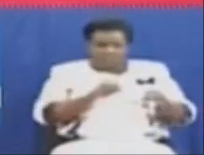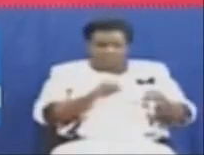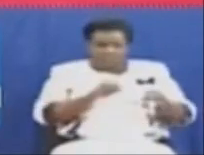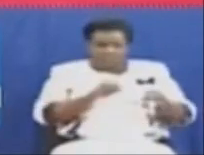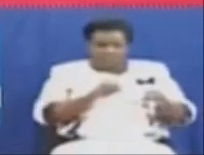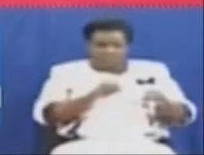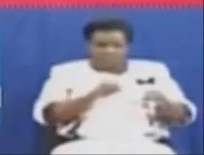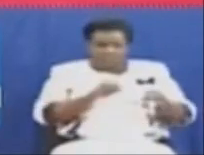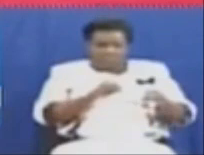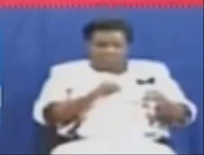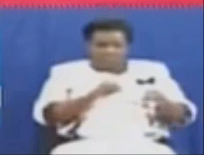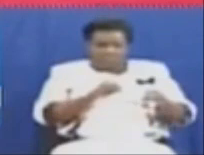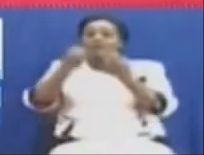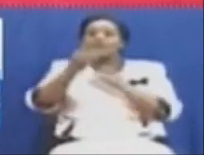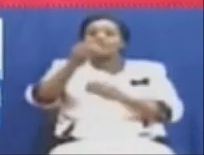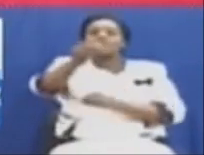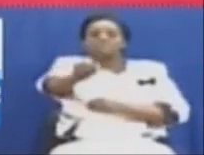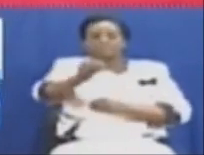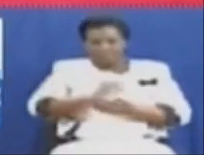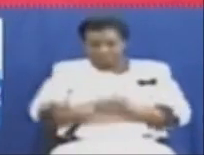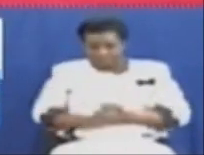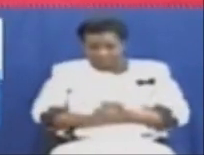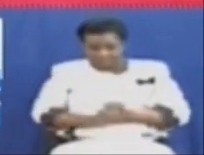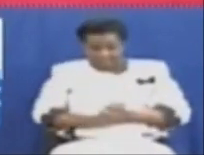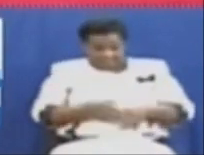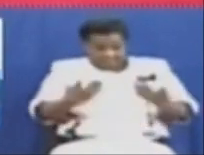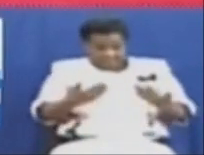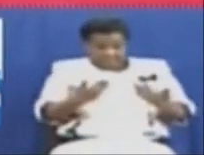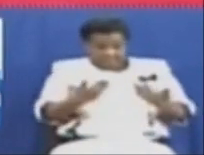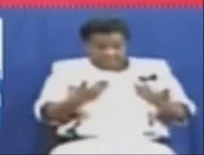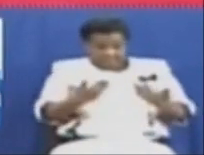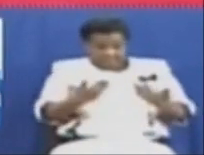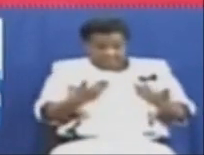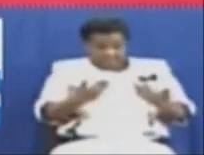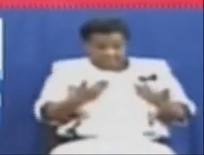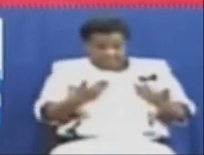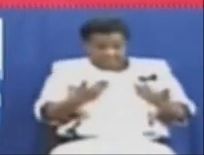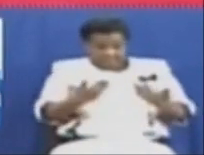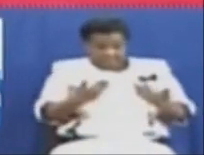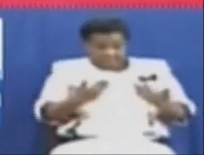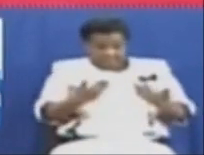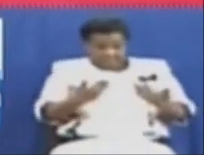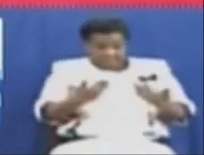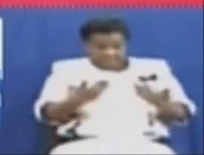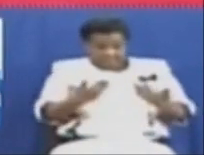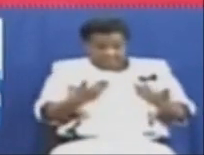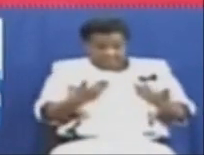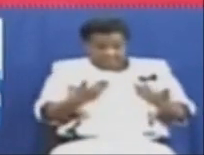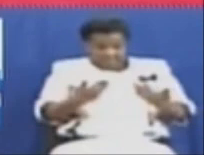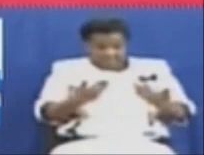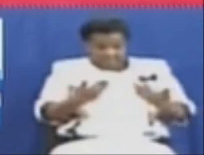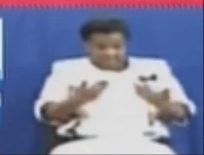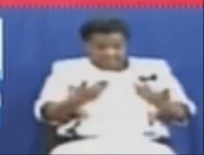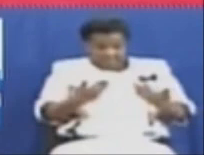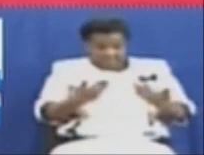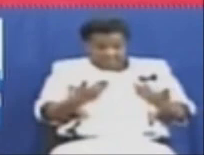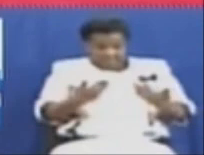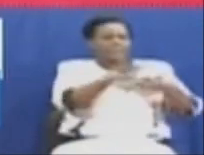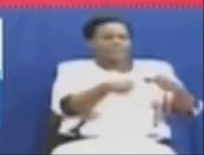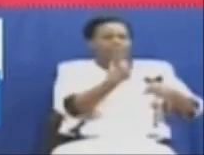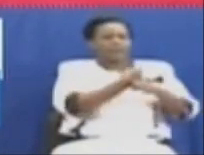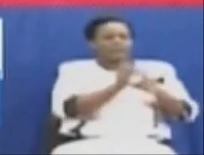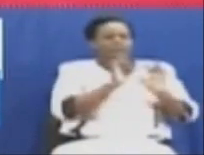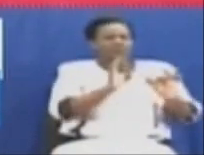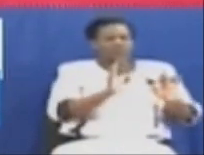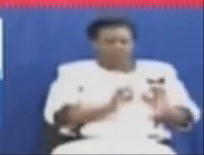itasaidia katika kuratibu. Lakini pamoja na haya, jambo hili ni labda mfupi, muhimu zaidi tuanze kujiepusha kukaa kwenye maeneo